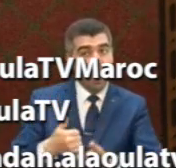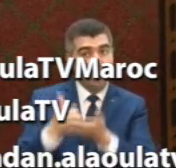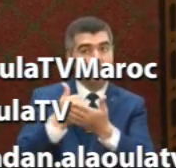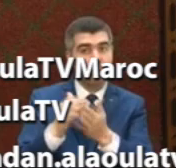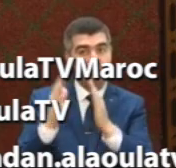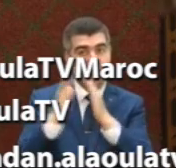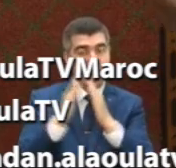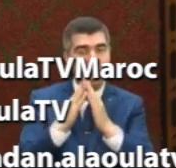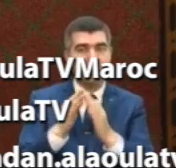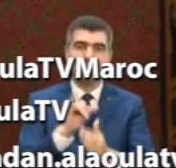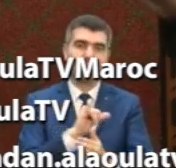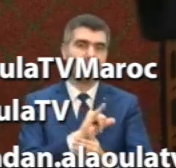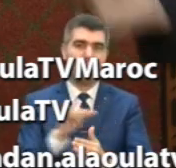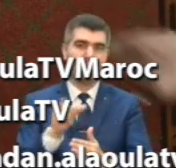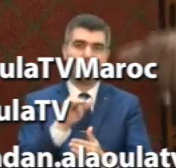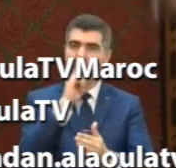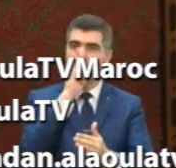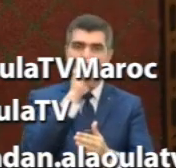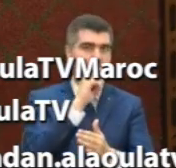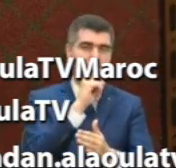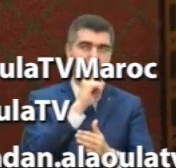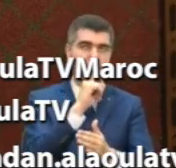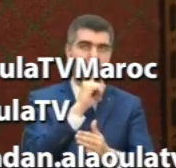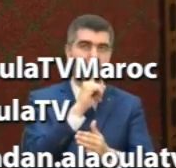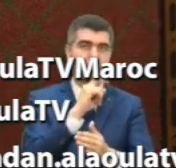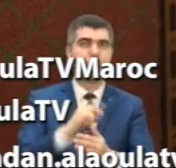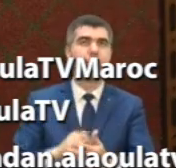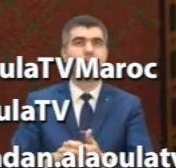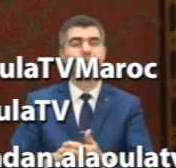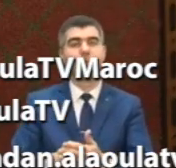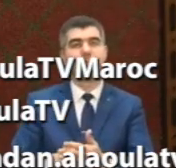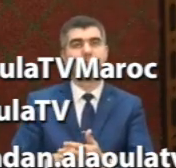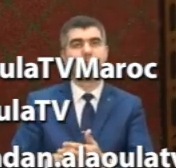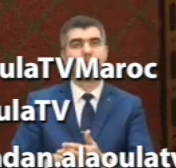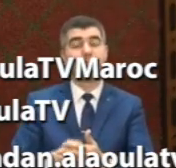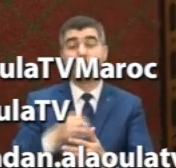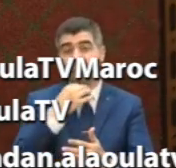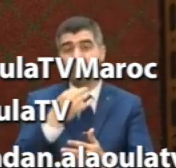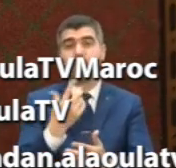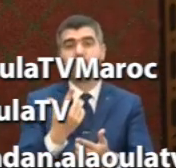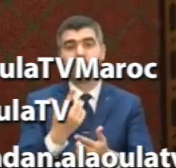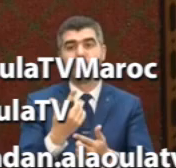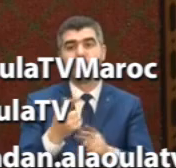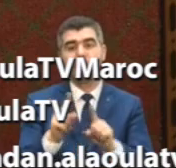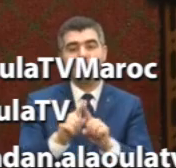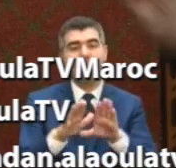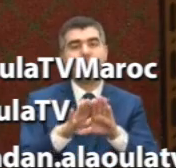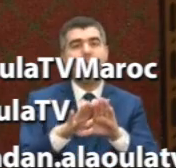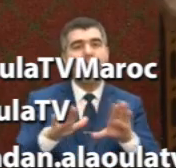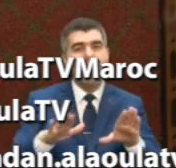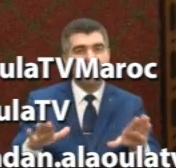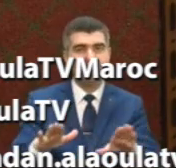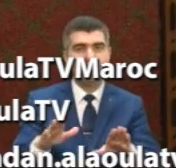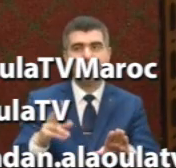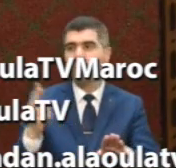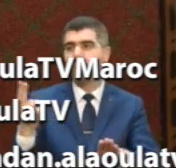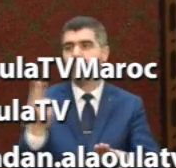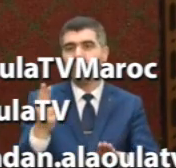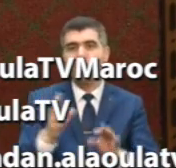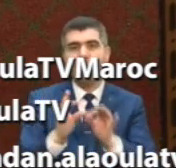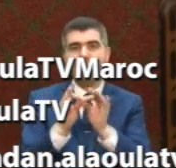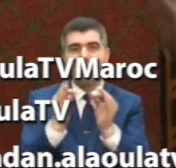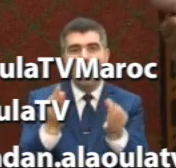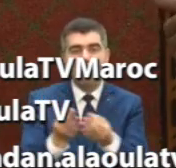وجيز العقار الكافي لآوائهم، رغم أن درنا المقاربة ديال بقعة لأسرتين وبقعة لثلاث